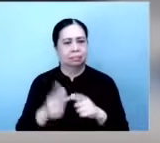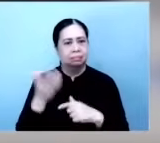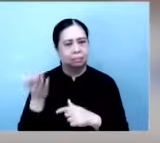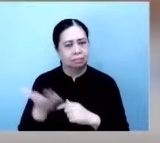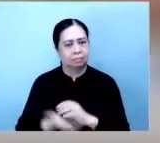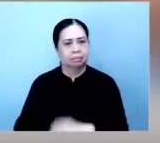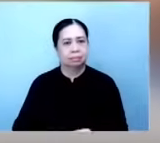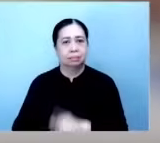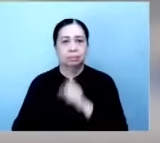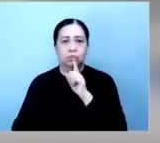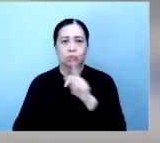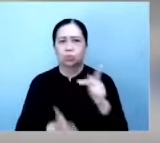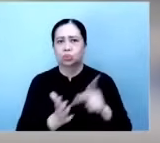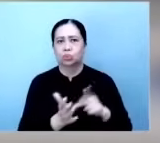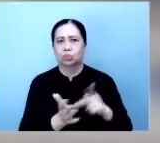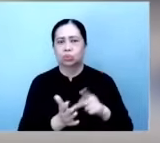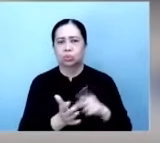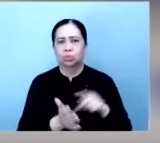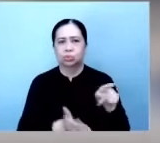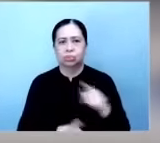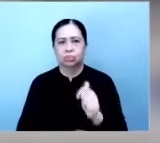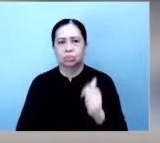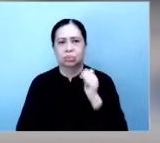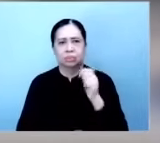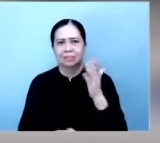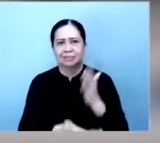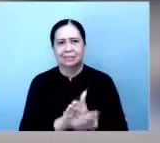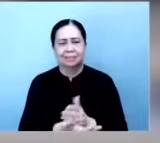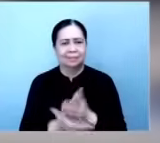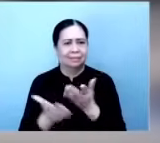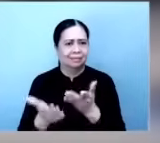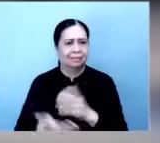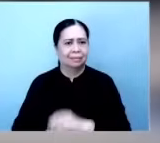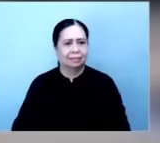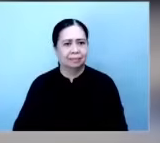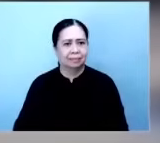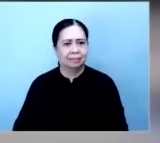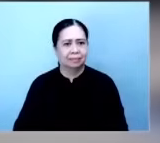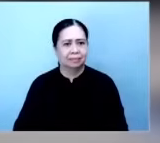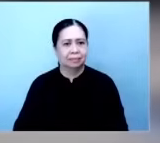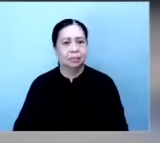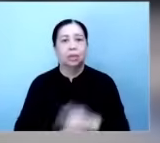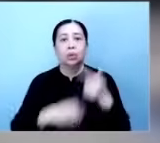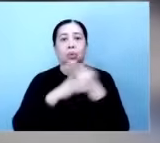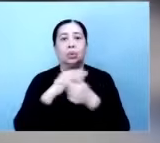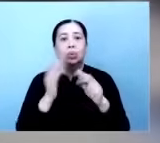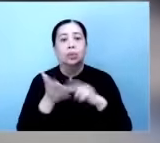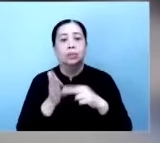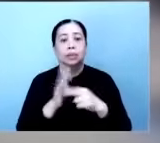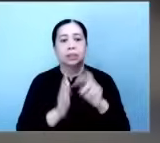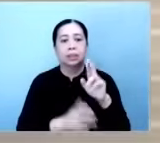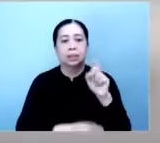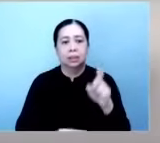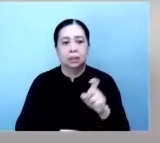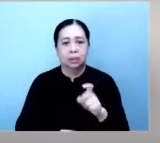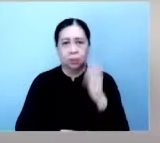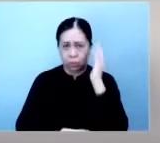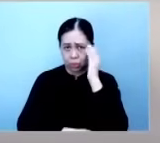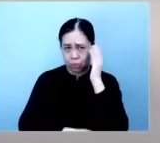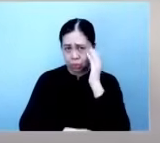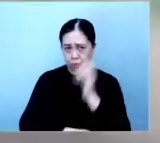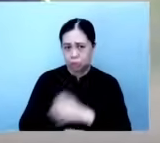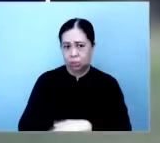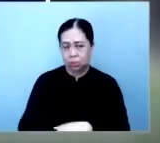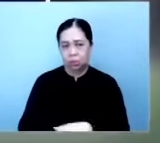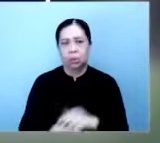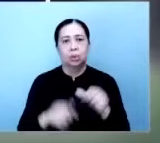Sadyang makulit ang mga customer at ayaw tigilan ng pharmacist. Just Google, what's the meaning of RX? We know, uy, ano boss? Patuloy